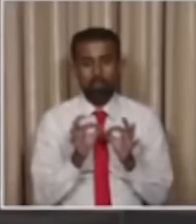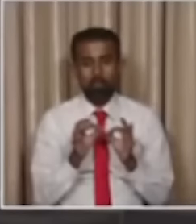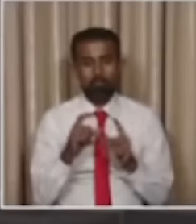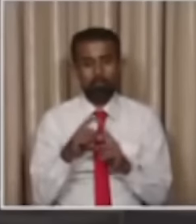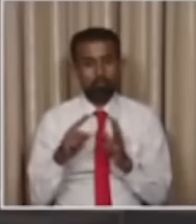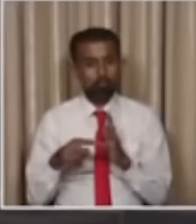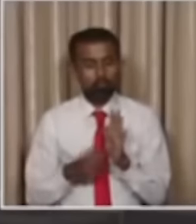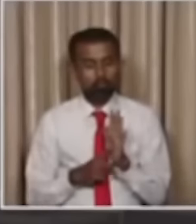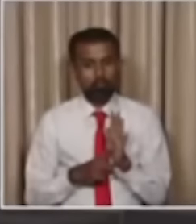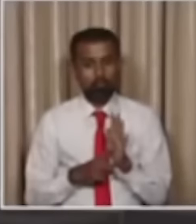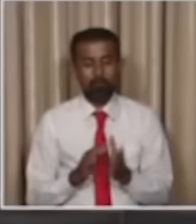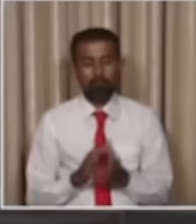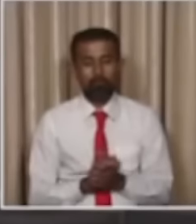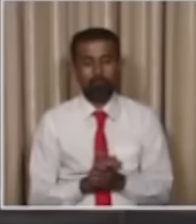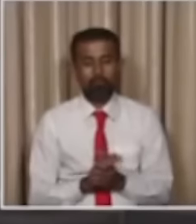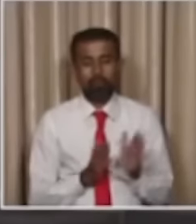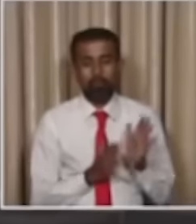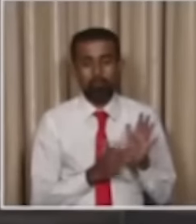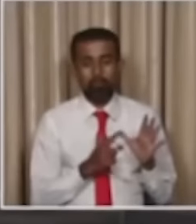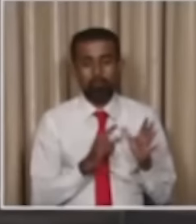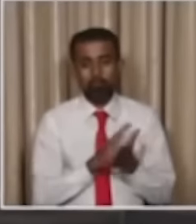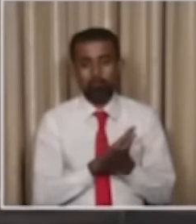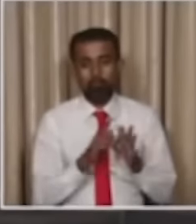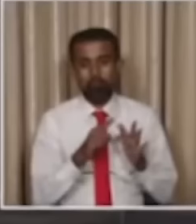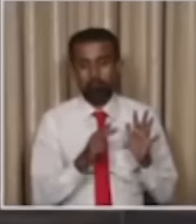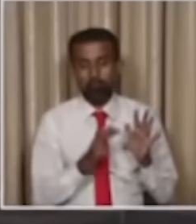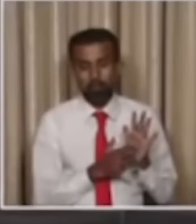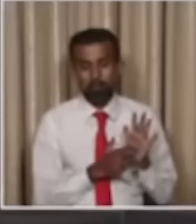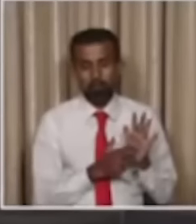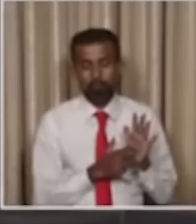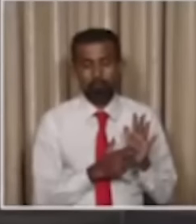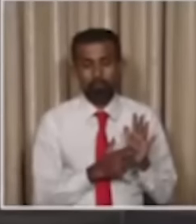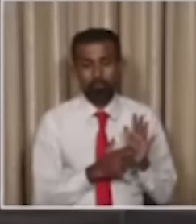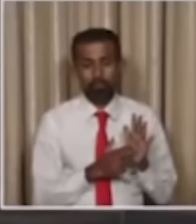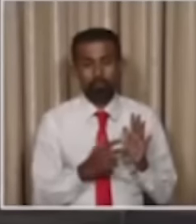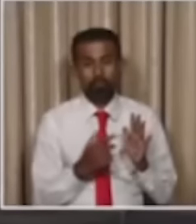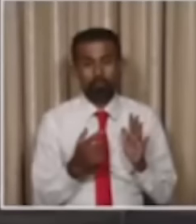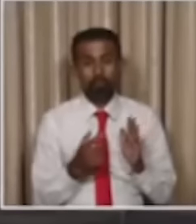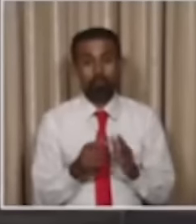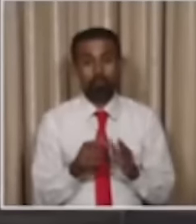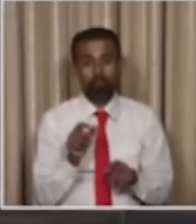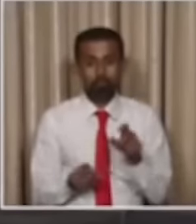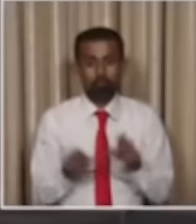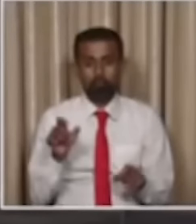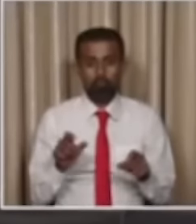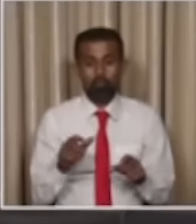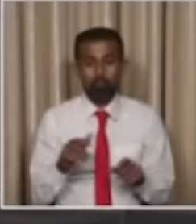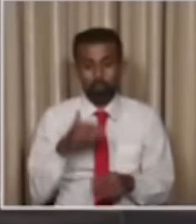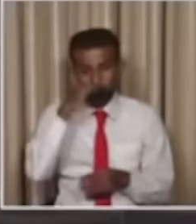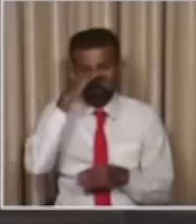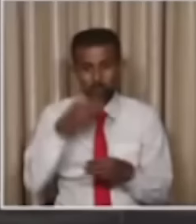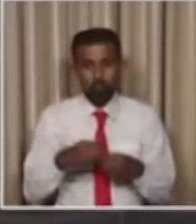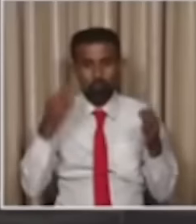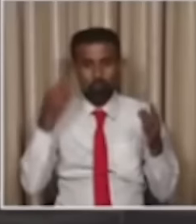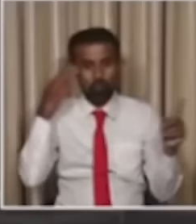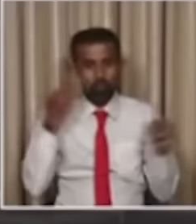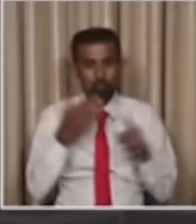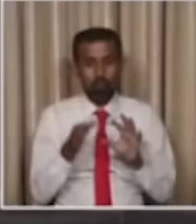රම්සන් මහේන්ද්‍රන් පුලස්තනී හෙවත් සාරා ජස්මින් යන පුද්ගලයන්ගේ පාස්කු බෝම්බ ප්‍රහාරය සම්බන්ධයෙන්